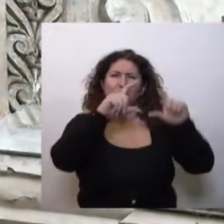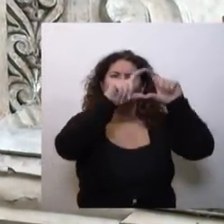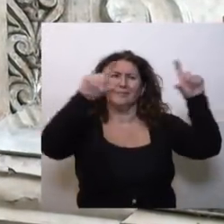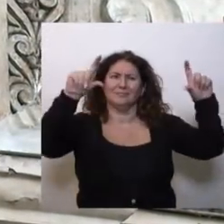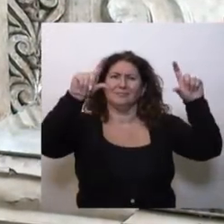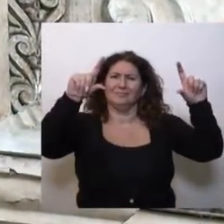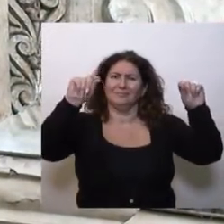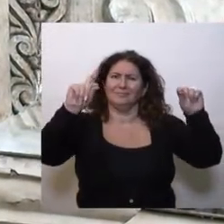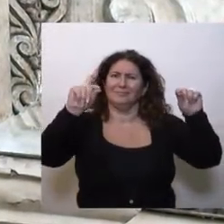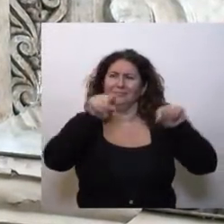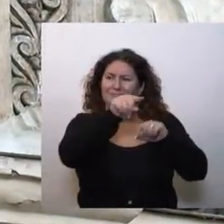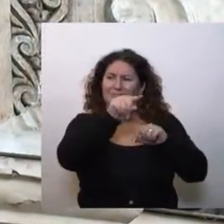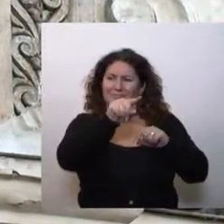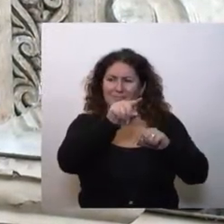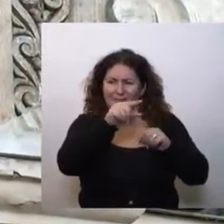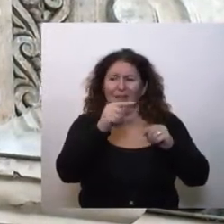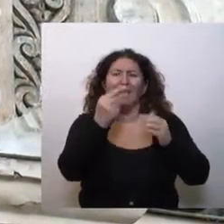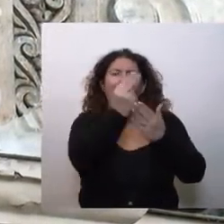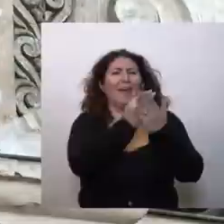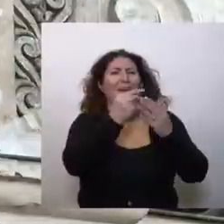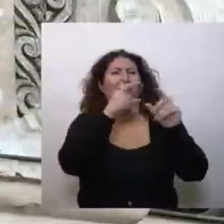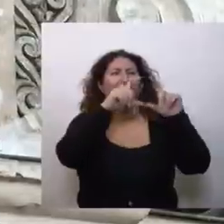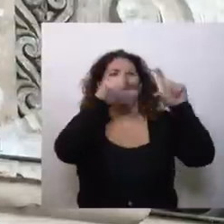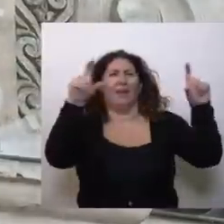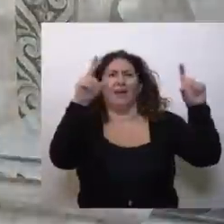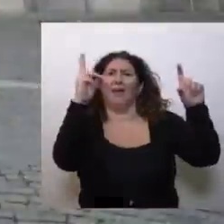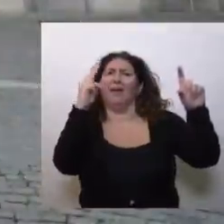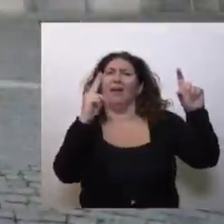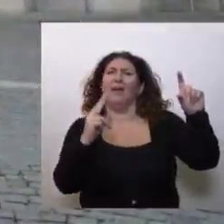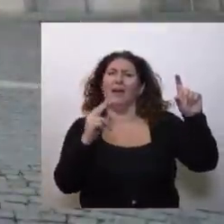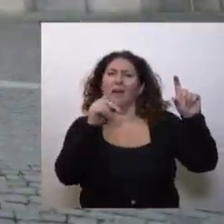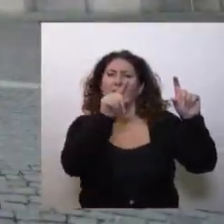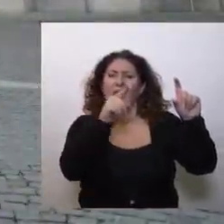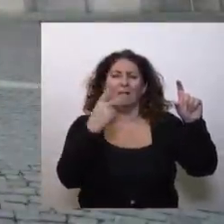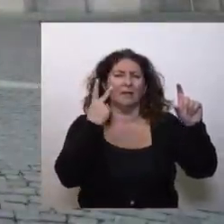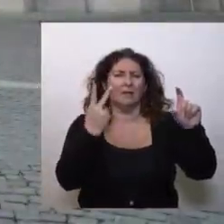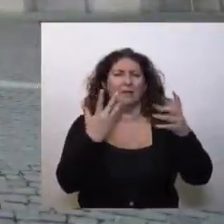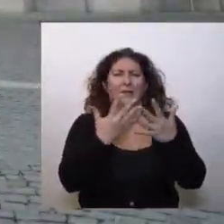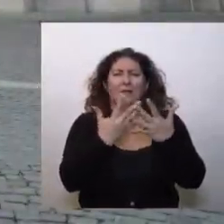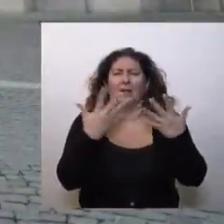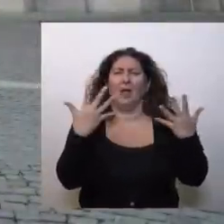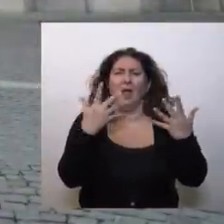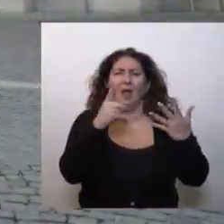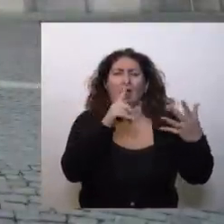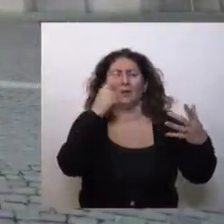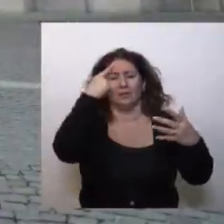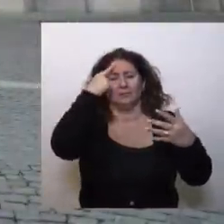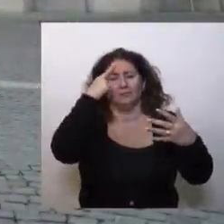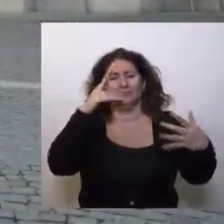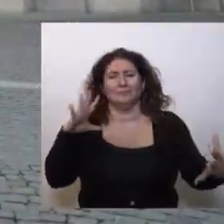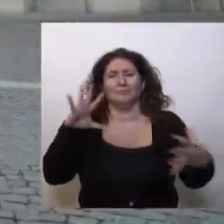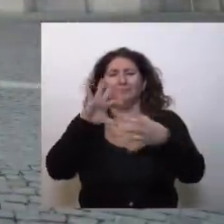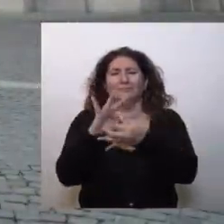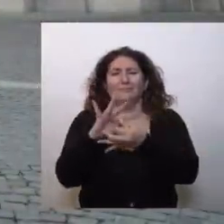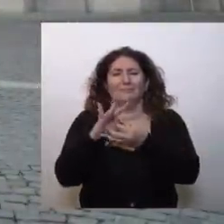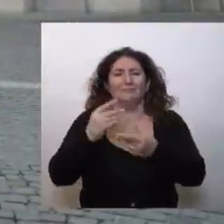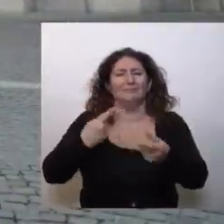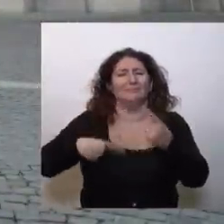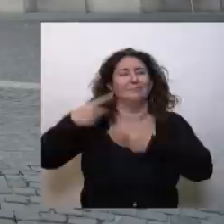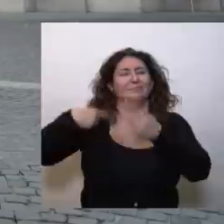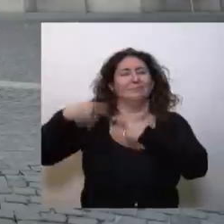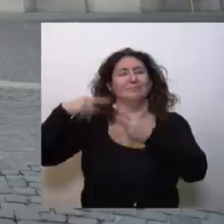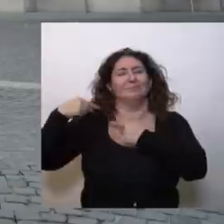un'immagine che immediatamente e semplicemente ci rimanda alle vicende